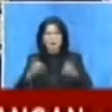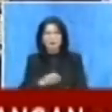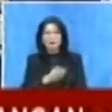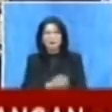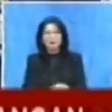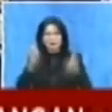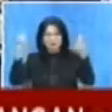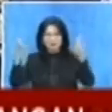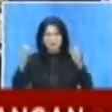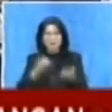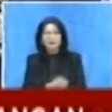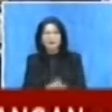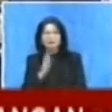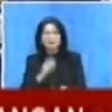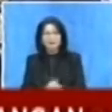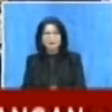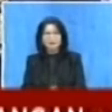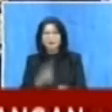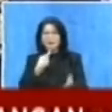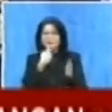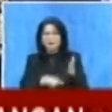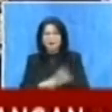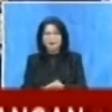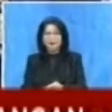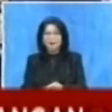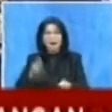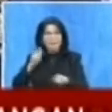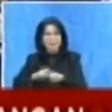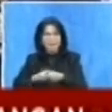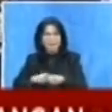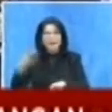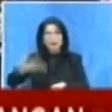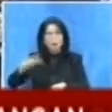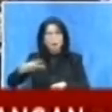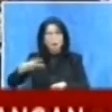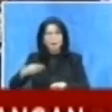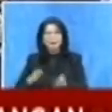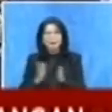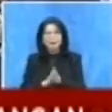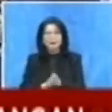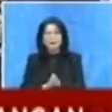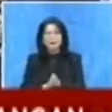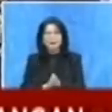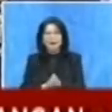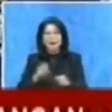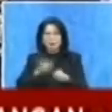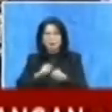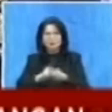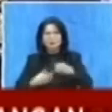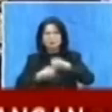tahun 2022 yaitu pemulihan ekonomi dan reformasi